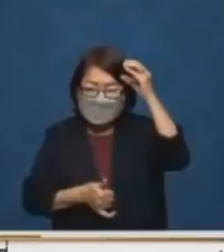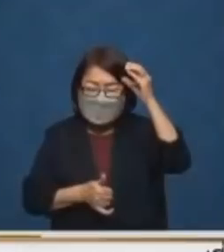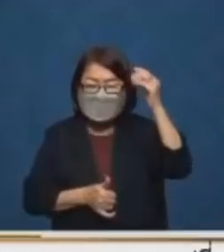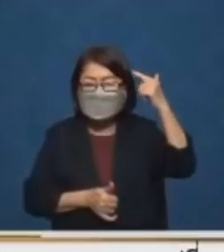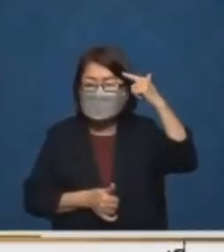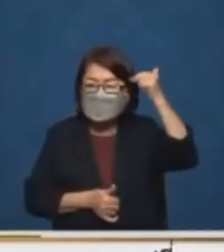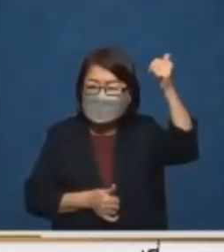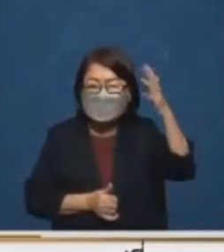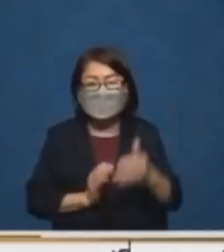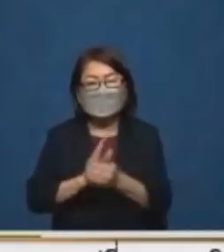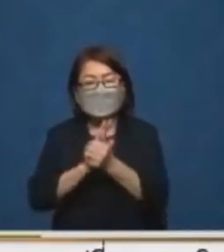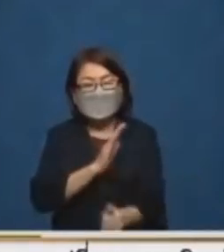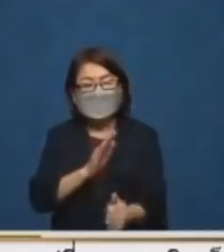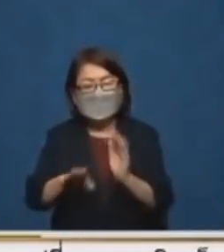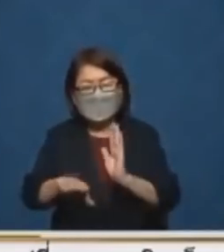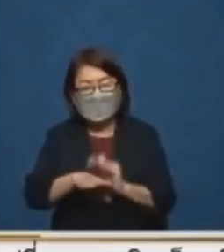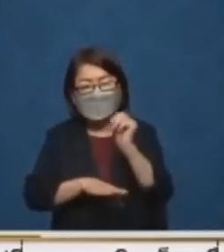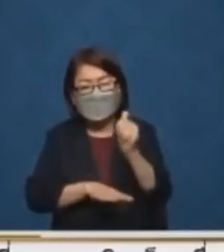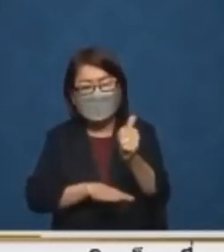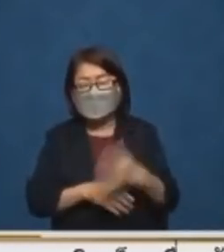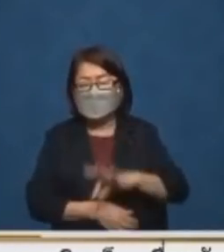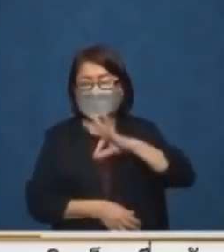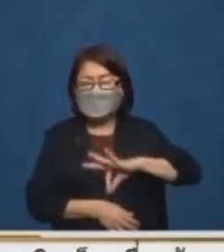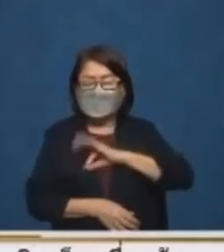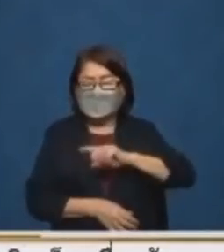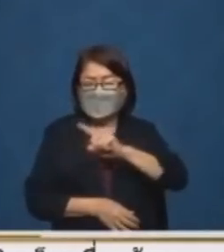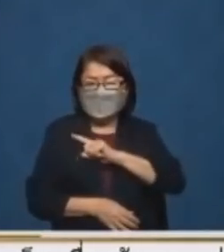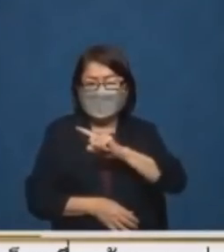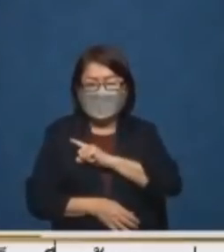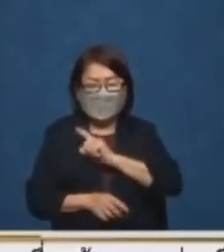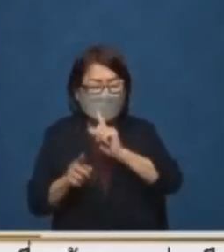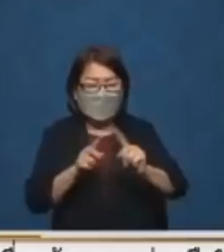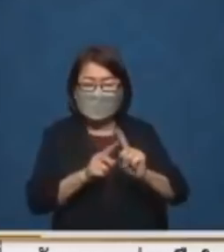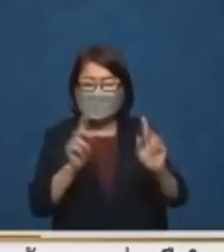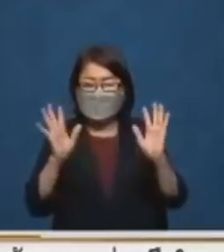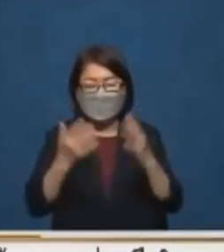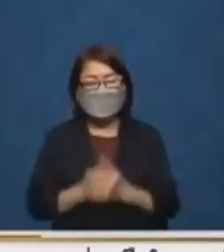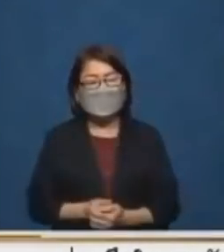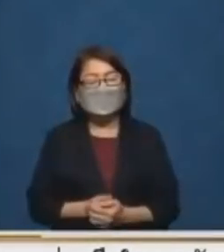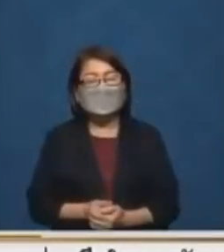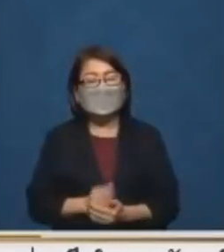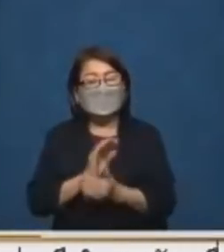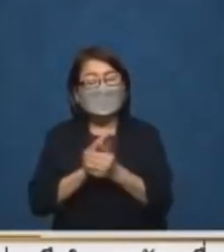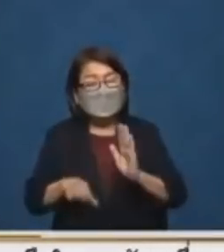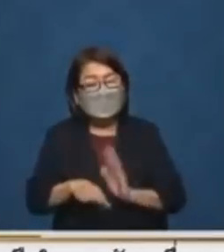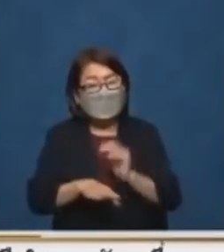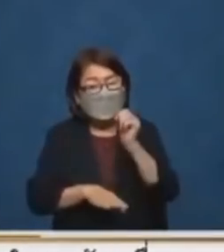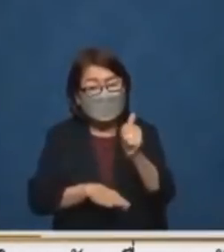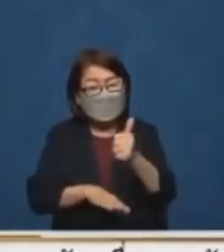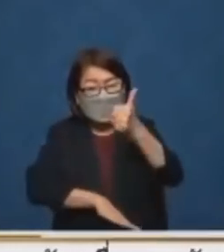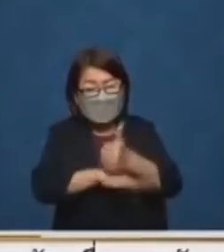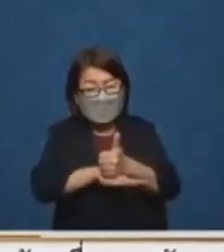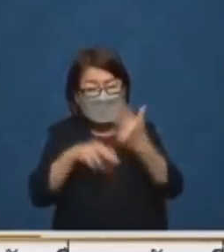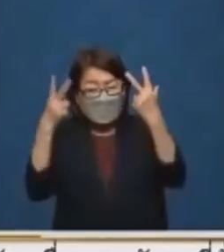ไรที่ความสามารถไร้จิสำนึความรับอีกชอบ้ความสามารถที่จะเป็หัวหนารัธบาอต่ไป